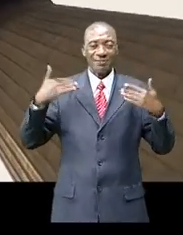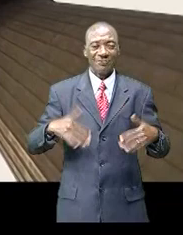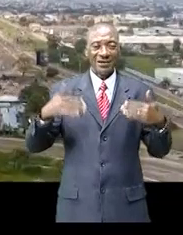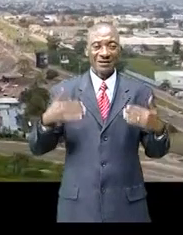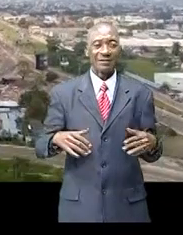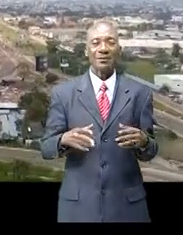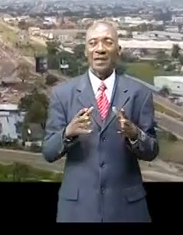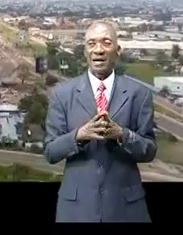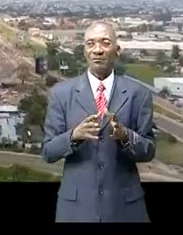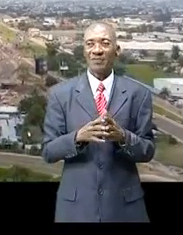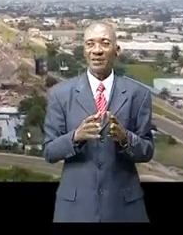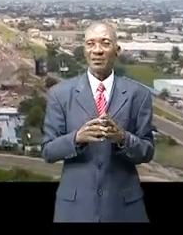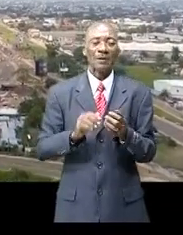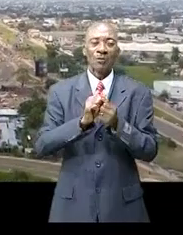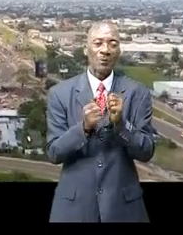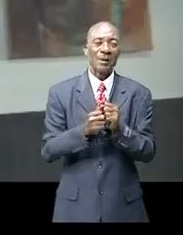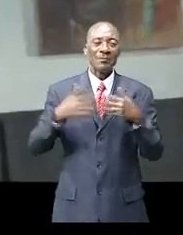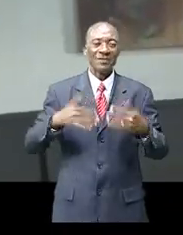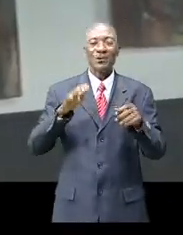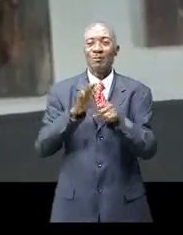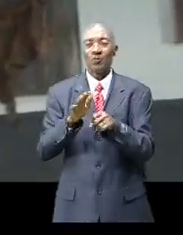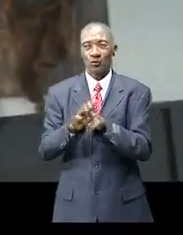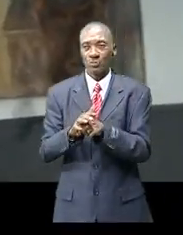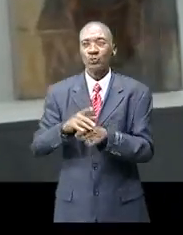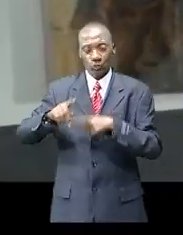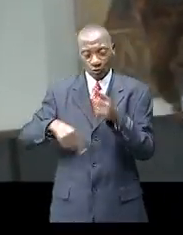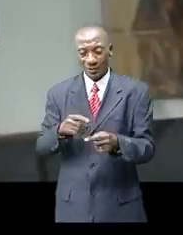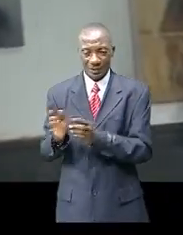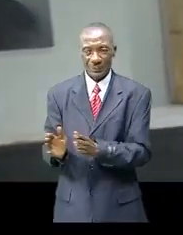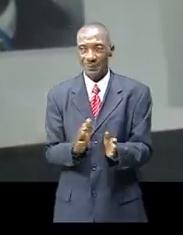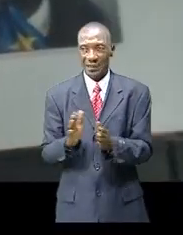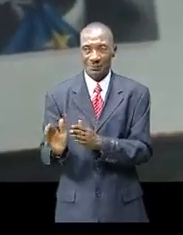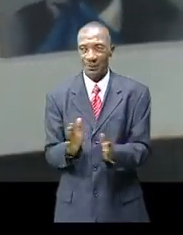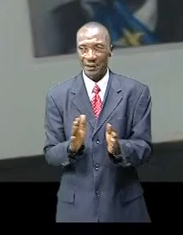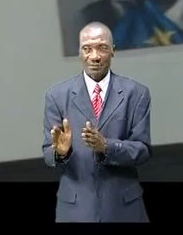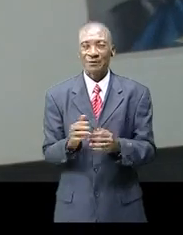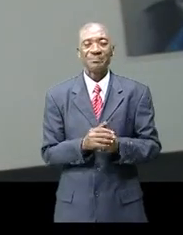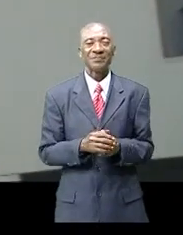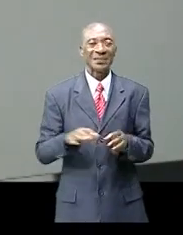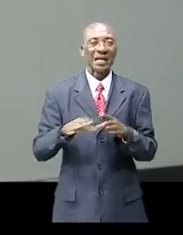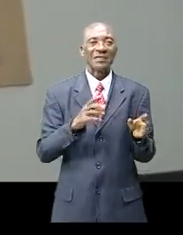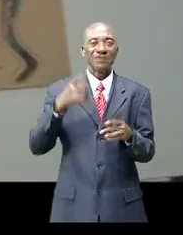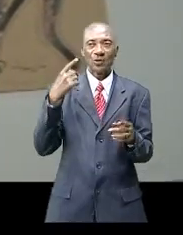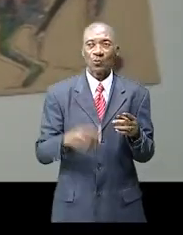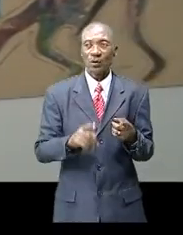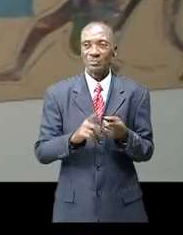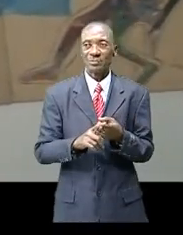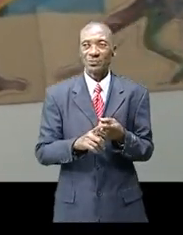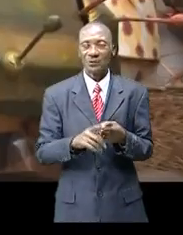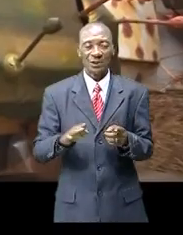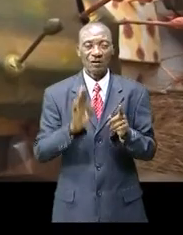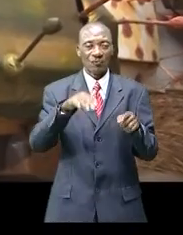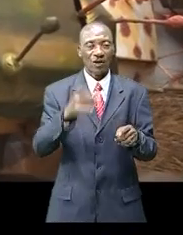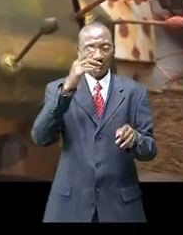par plusieurs événements. Le préparatif va bon train. Parmi les activités, on note la foire de